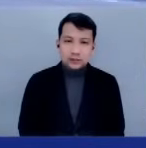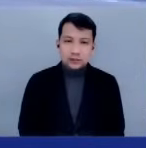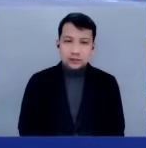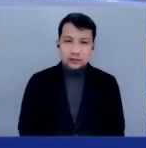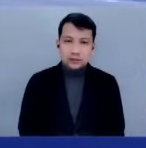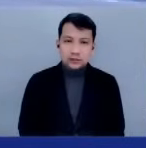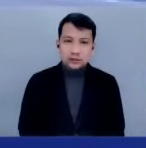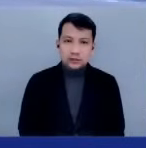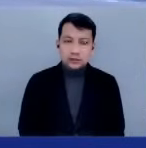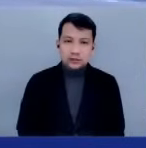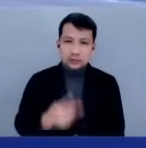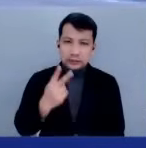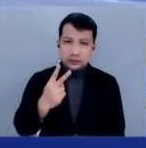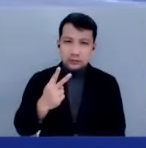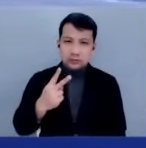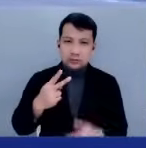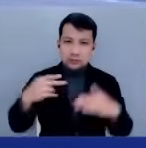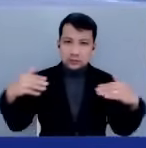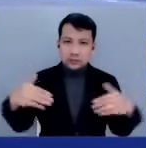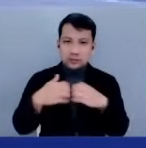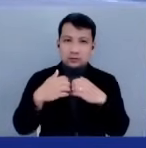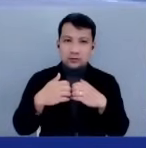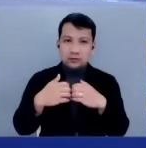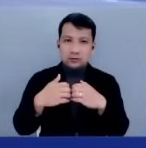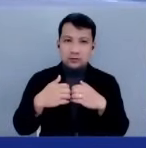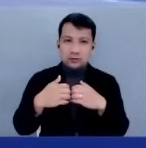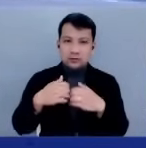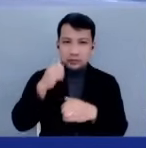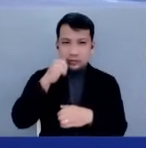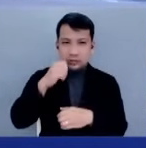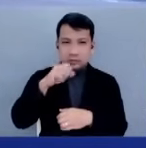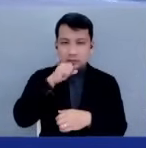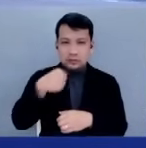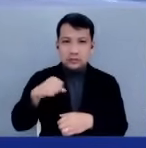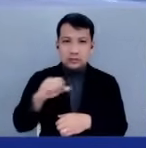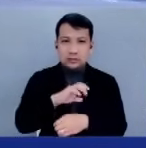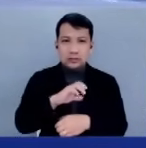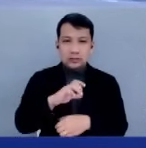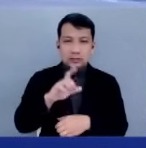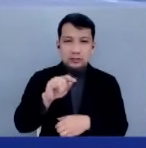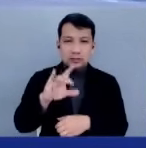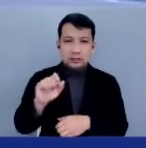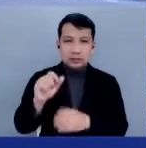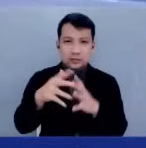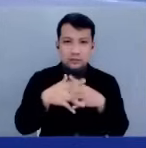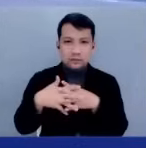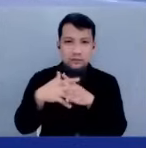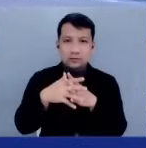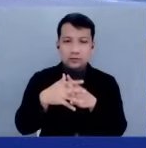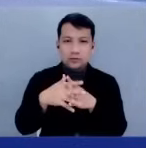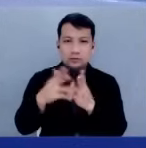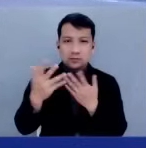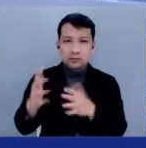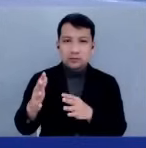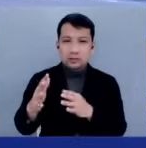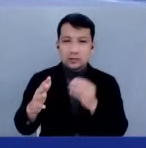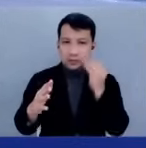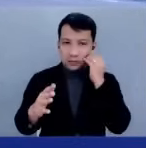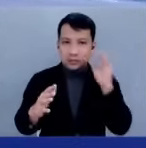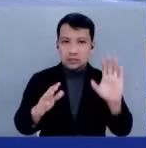Dalawang beses sinagasaan ng driver na transwoman ng isang senior citizen sa Texas, Amerika. Pagkatapos, hinalikan niya ang biktima